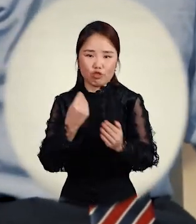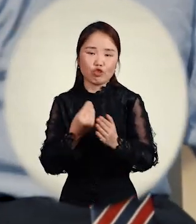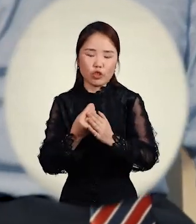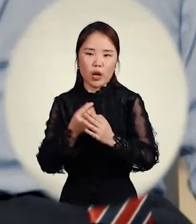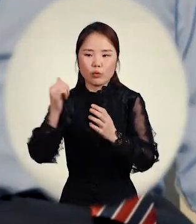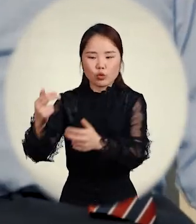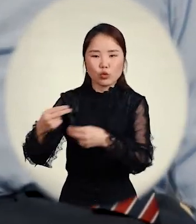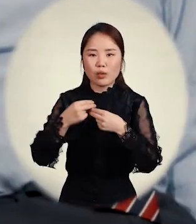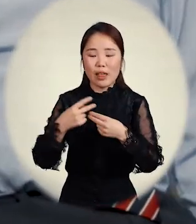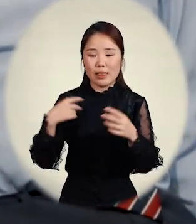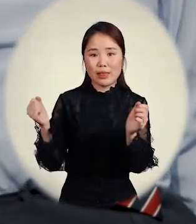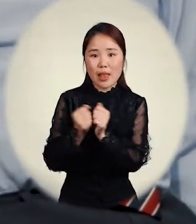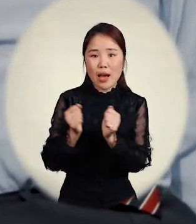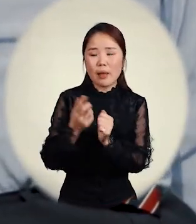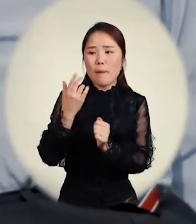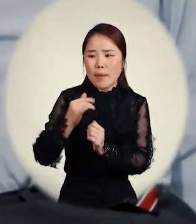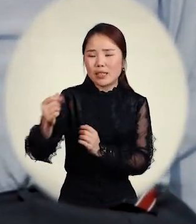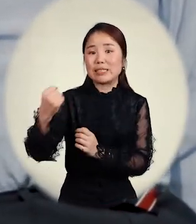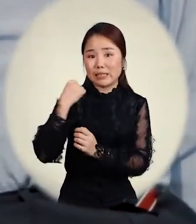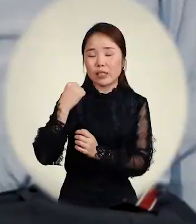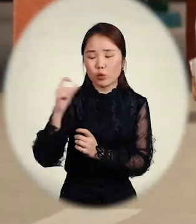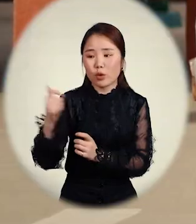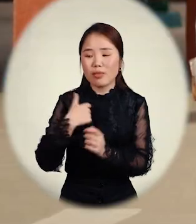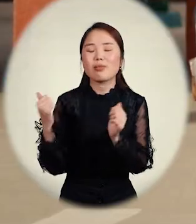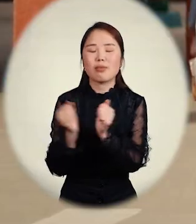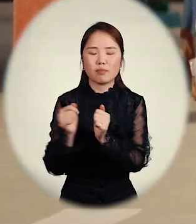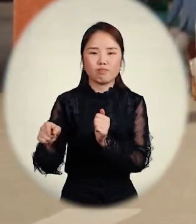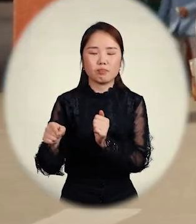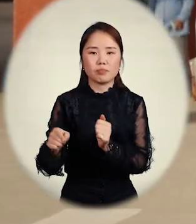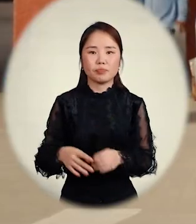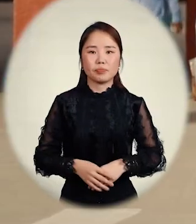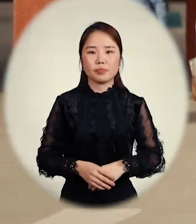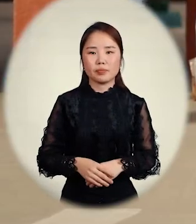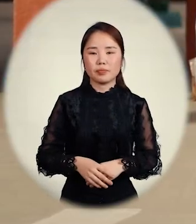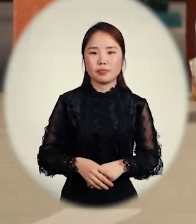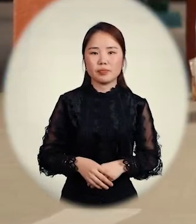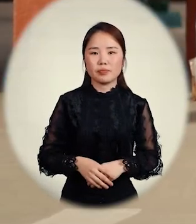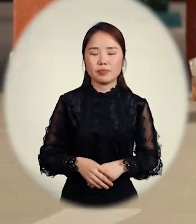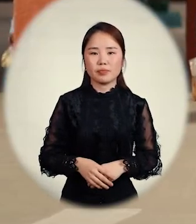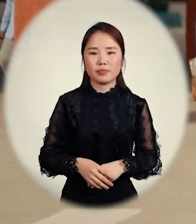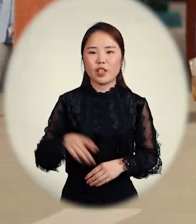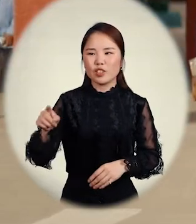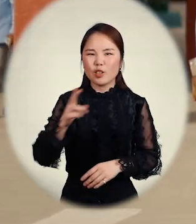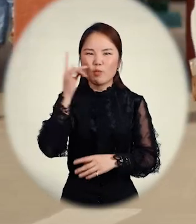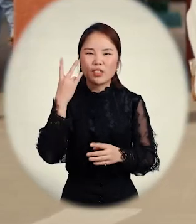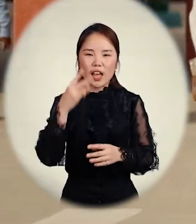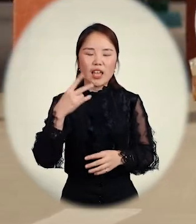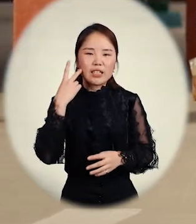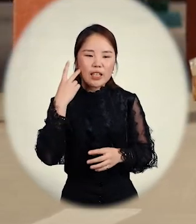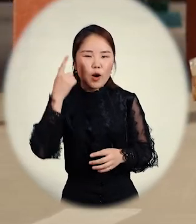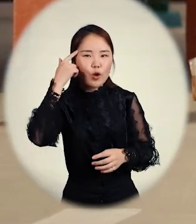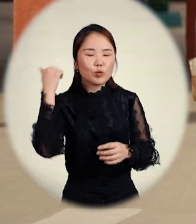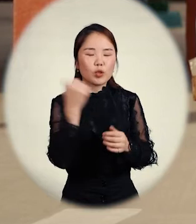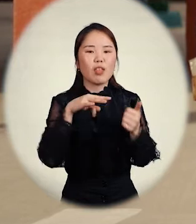Тэгэл найз байж чадах хүнийг би найз гэж би өөнийг ойлгох. Чи бүр яг гоё